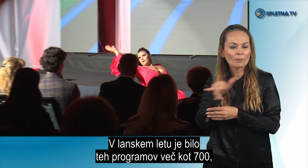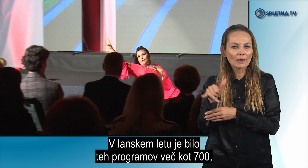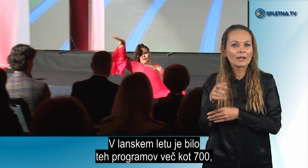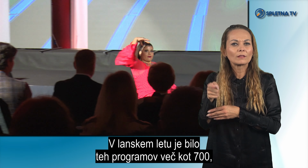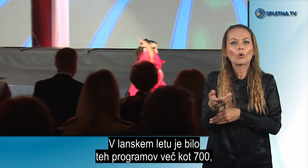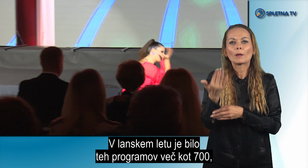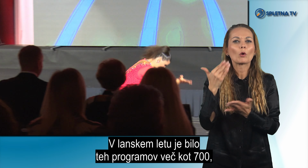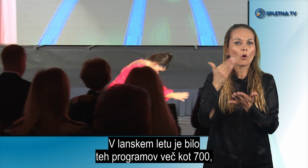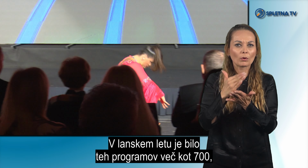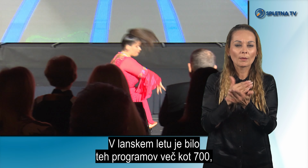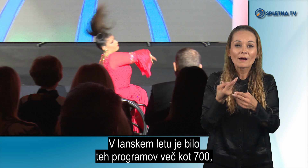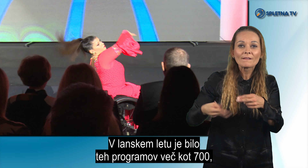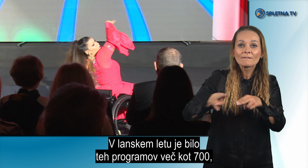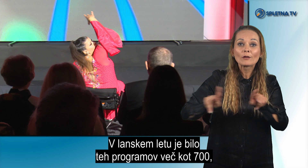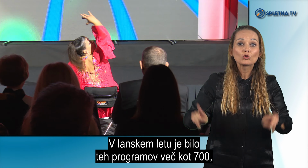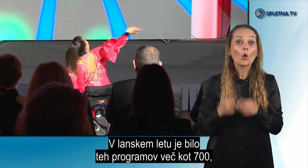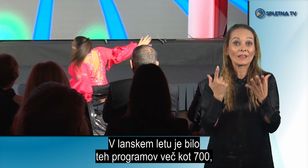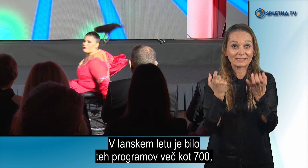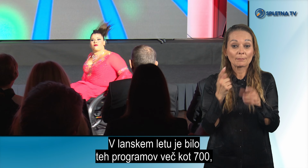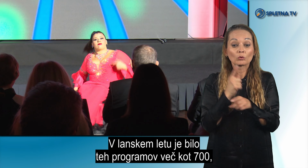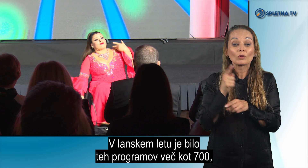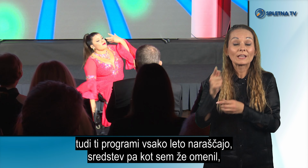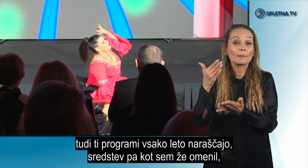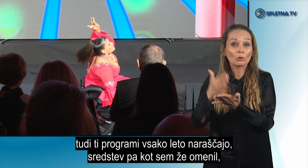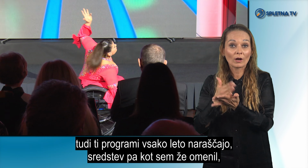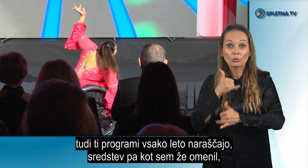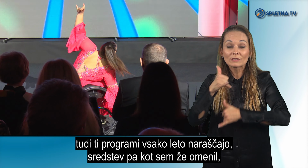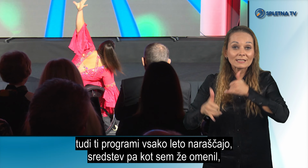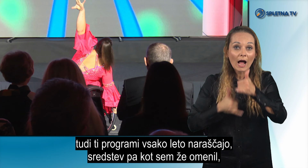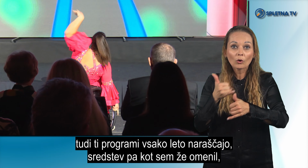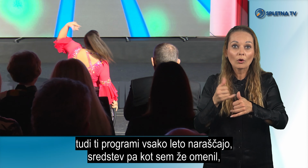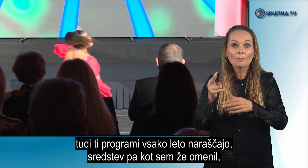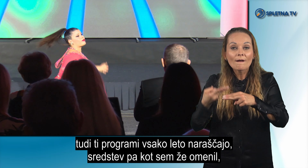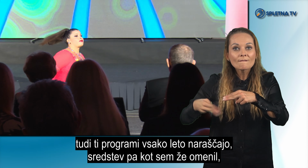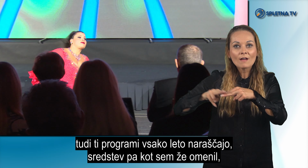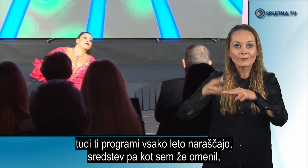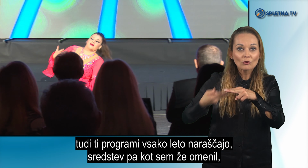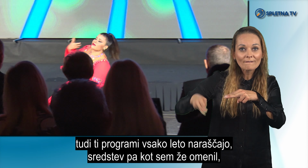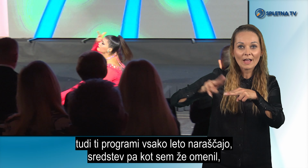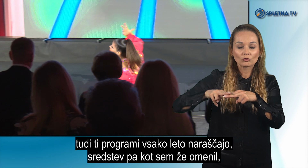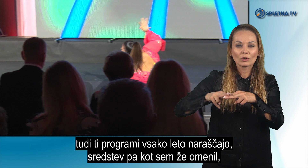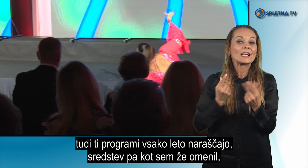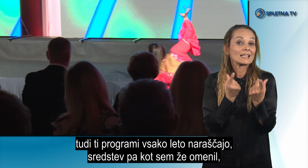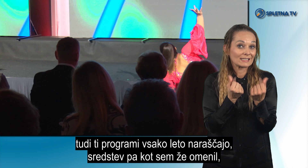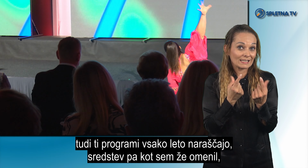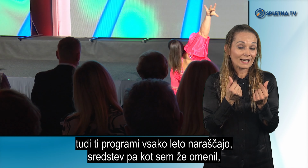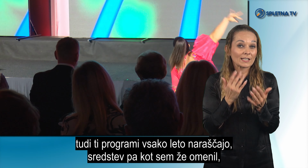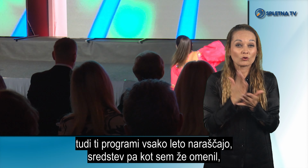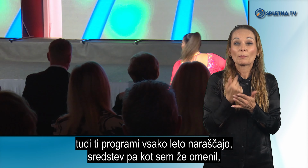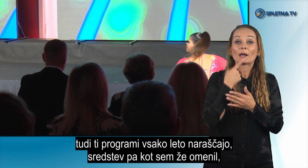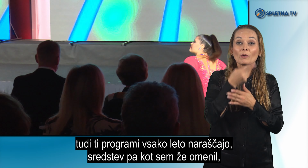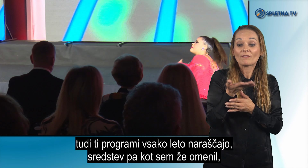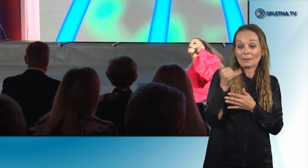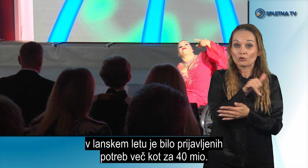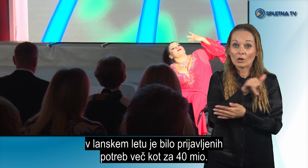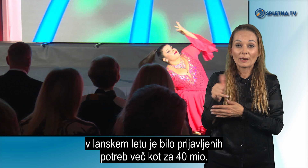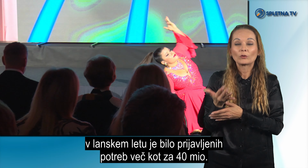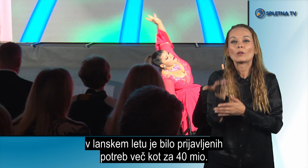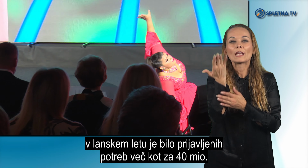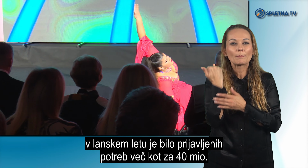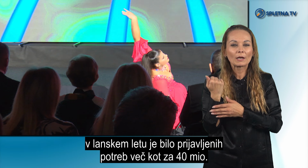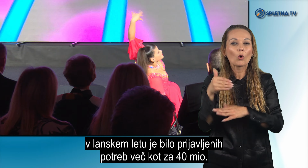Lanskem letu je bilo teh programov več kot 700. Tudi te programi vsako leto naraščajo. Sredstva pa, kot sem že omenil, v